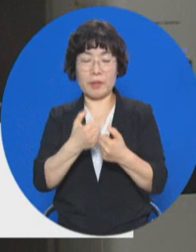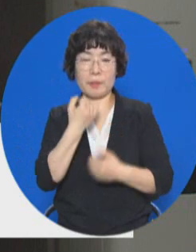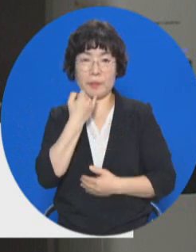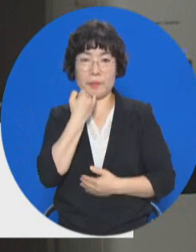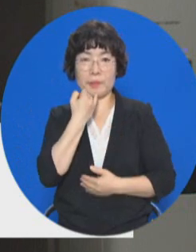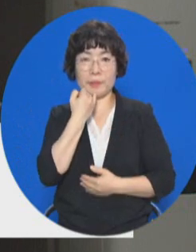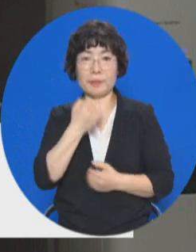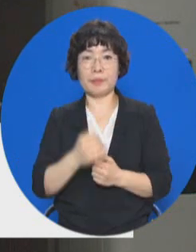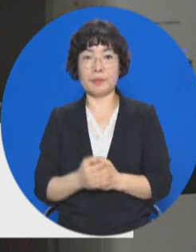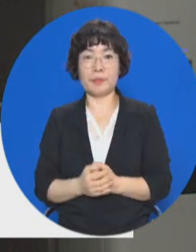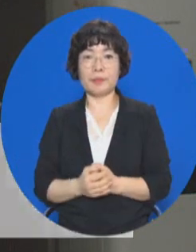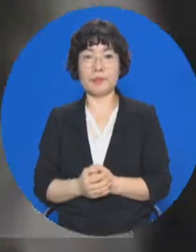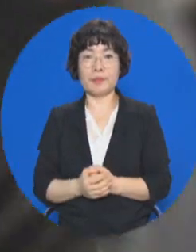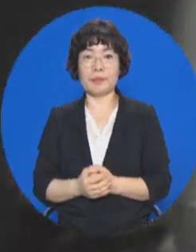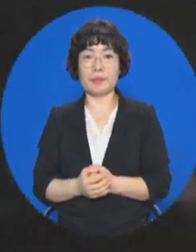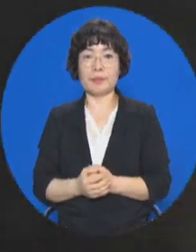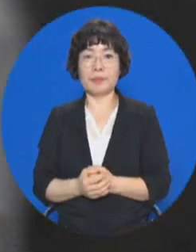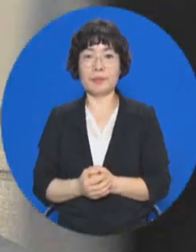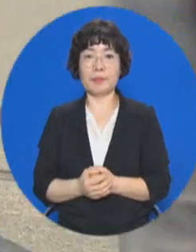언제든지 신청하셔도 됩니다.